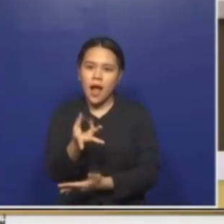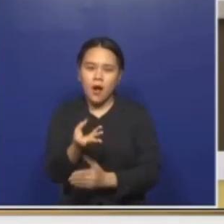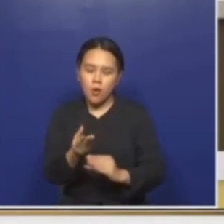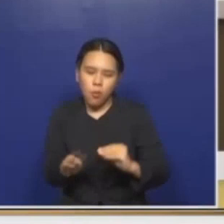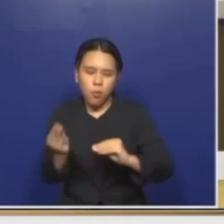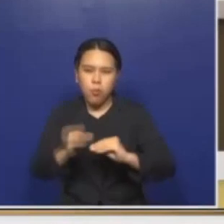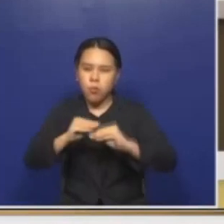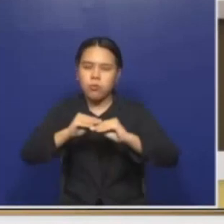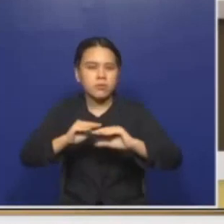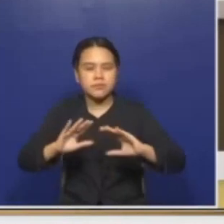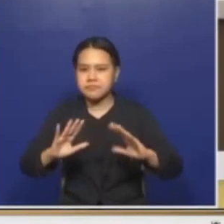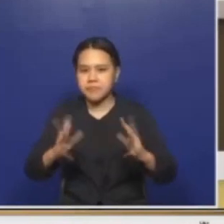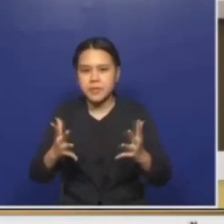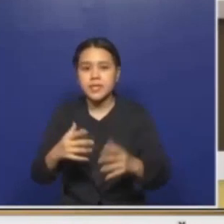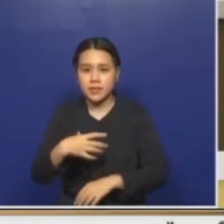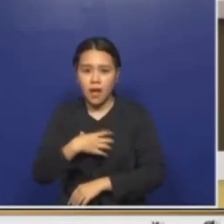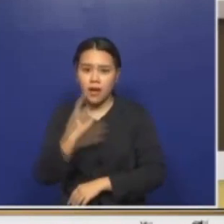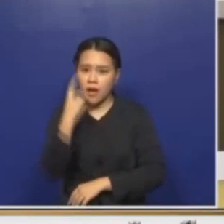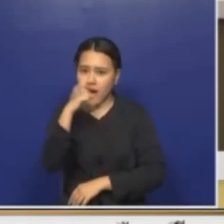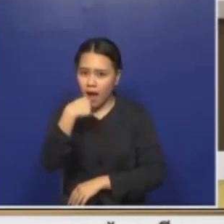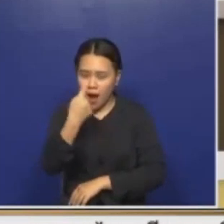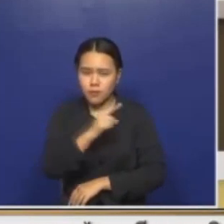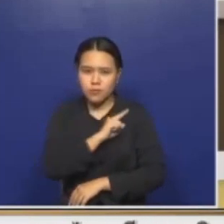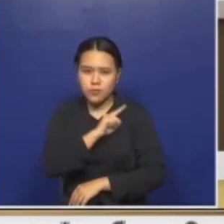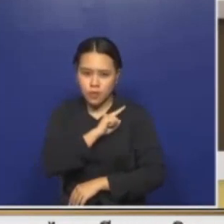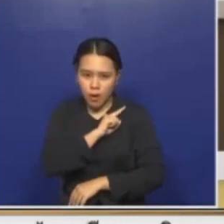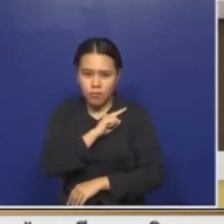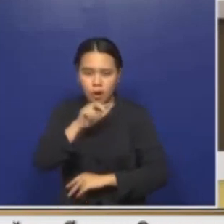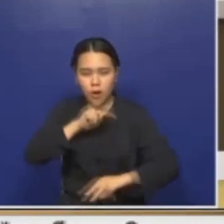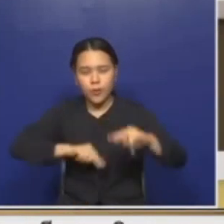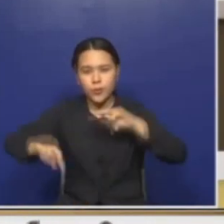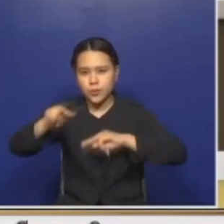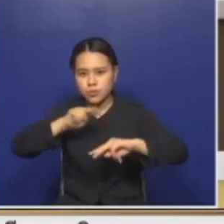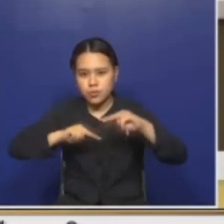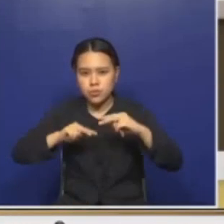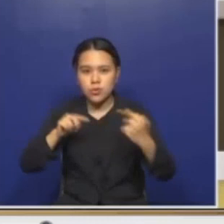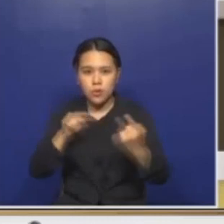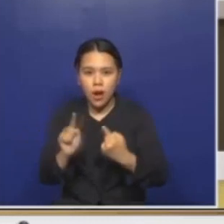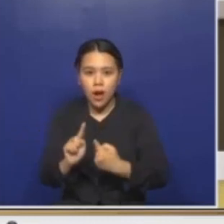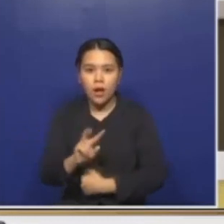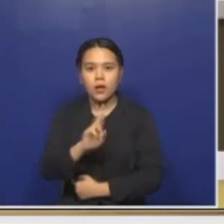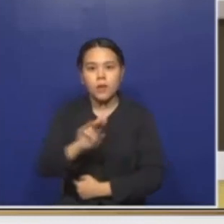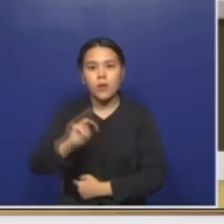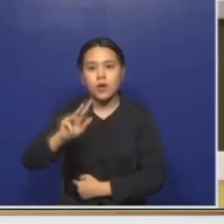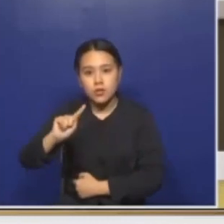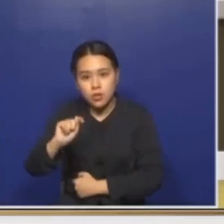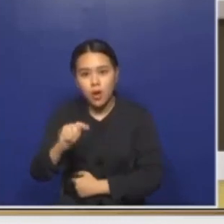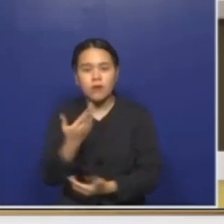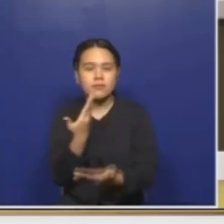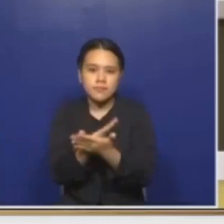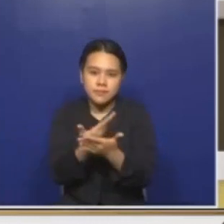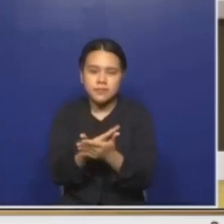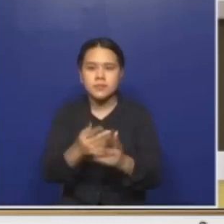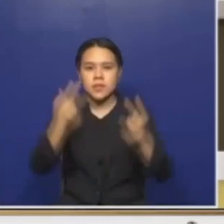ากท่านผู้มีอำนาจทั้งหลายนะครับที่รับผิดชอบในรัฐบาลไม่ว่าจะเป็นรัฐมนตรีว่าการกระทรวงพาณิชย์ก็ดีท่านนายกก็